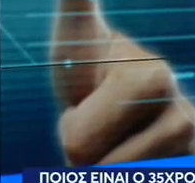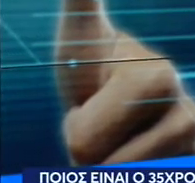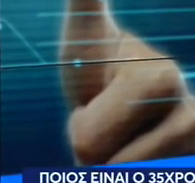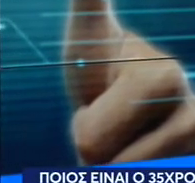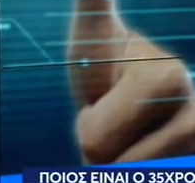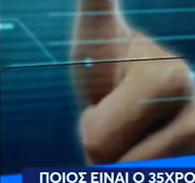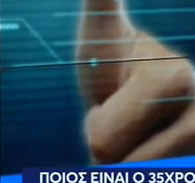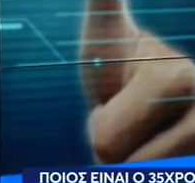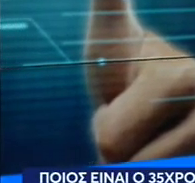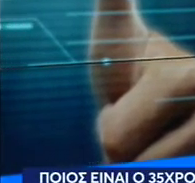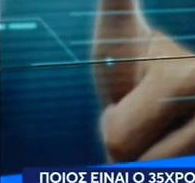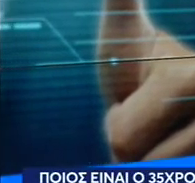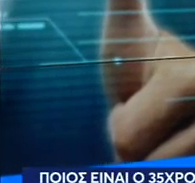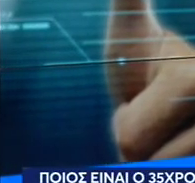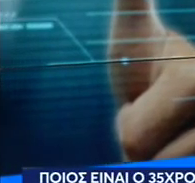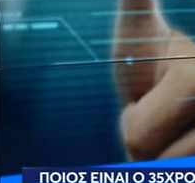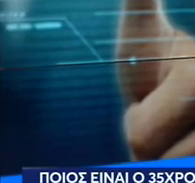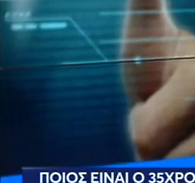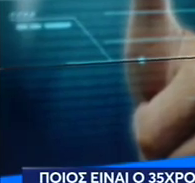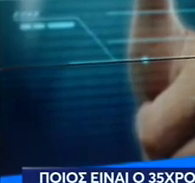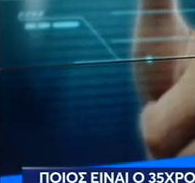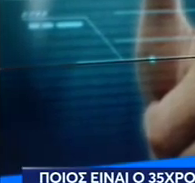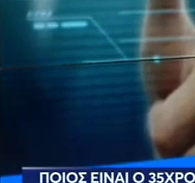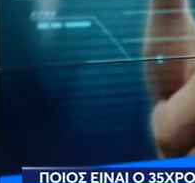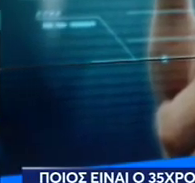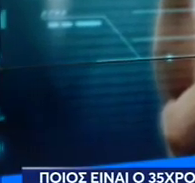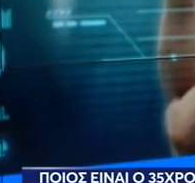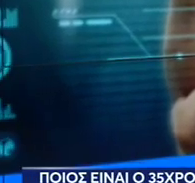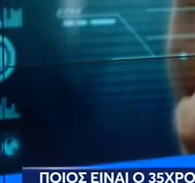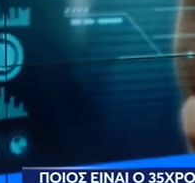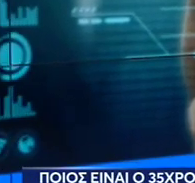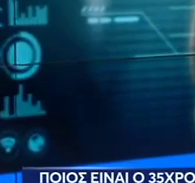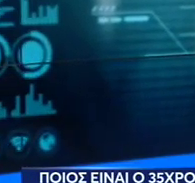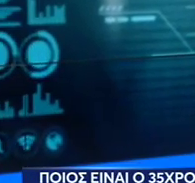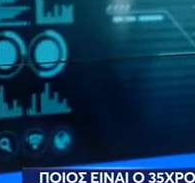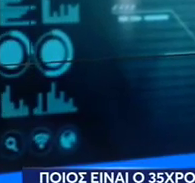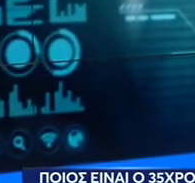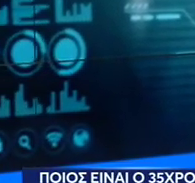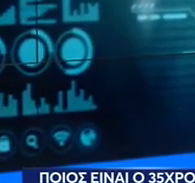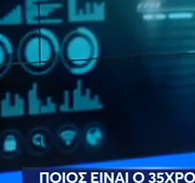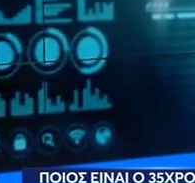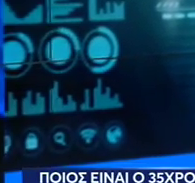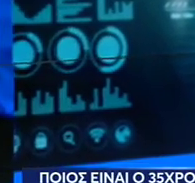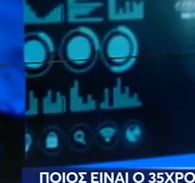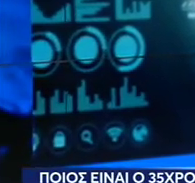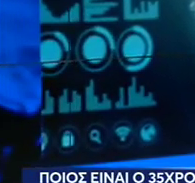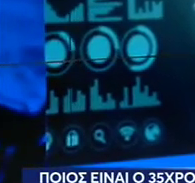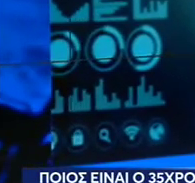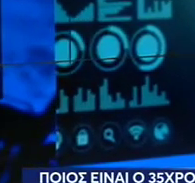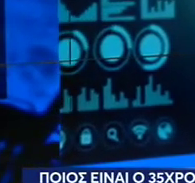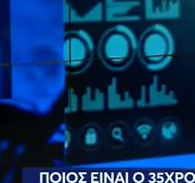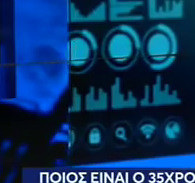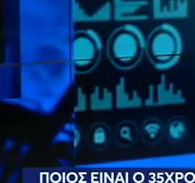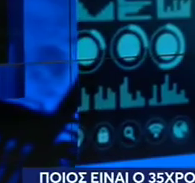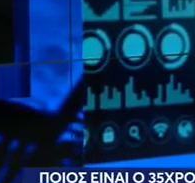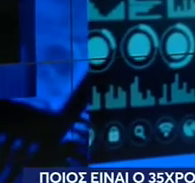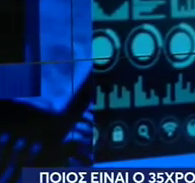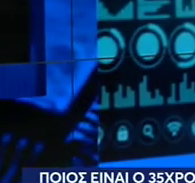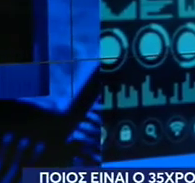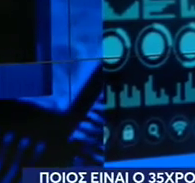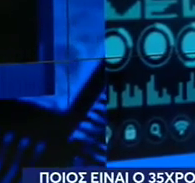συζητάμε, να διαβουλευόμαστε. Δεν χρειάζεται αυτά που δεν υπάρχει λόγος να εφευρίσκουμε για να πηγαίνουμε απέναντι.